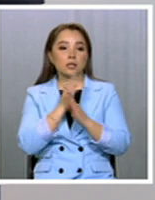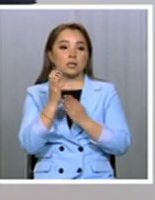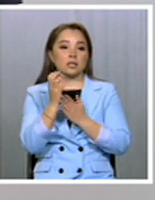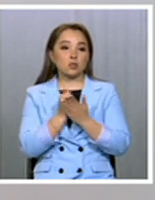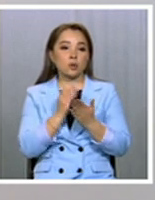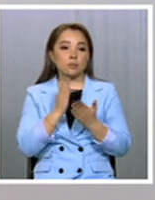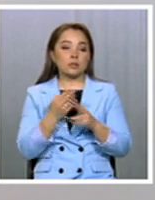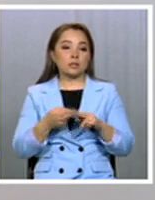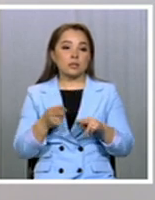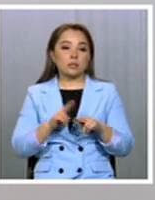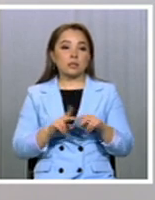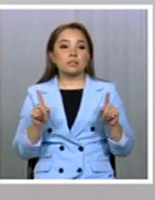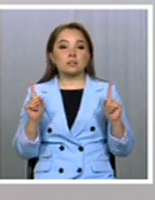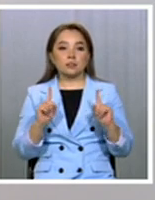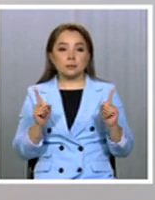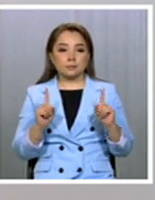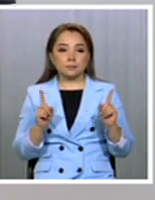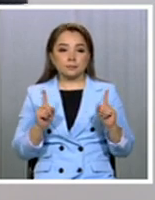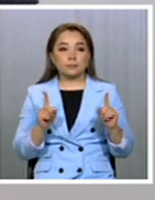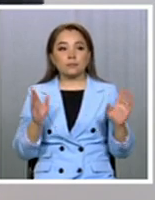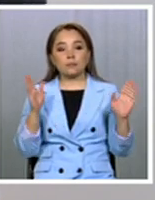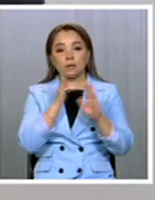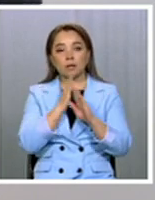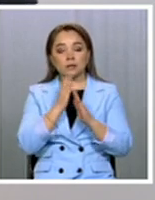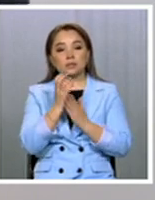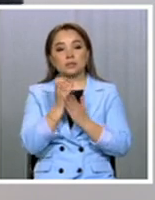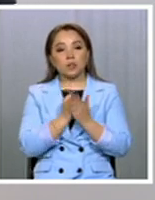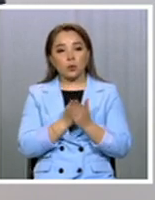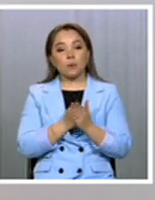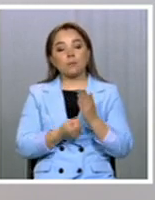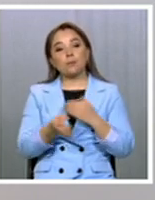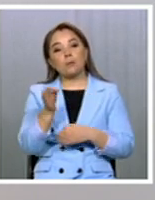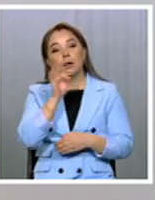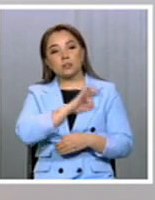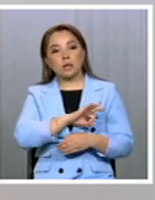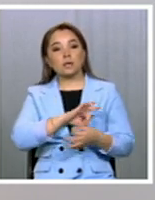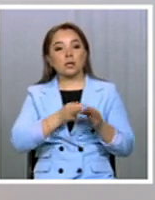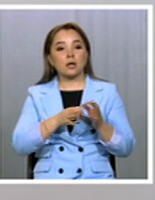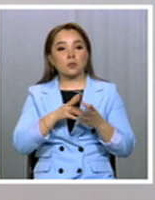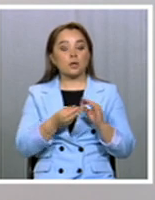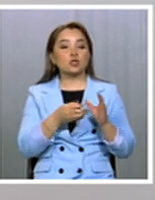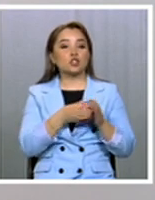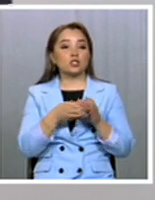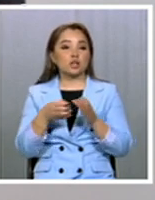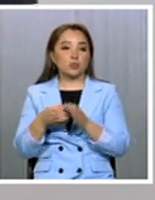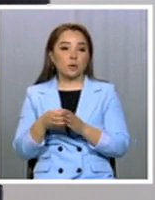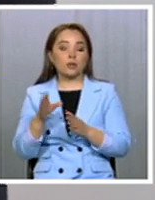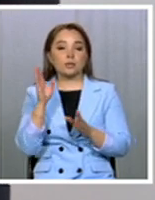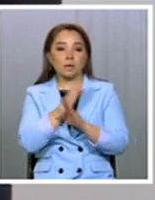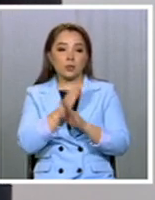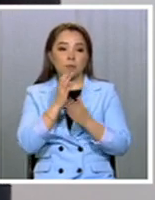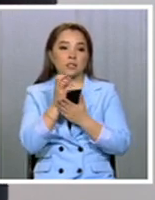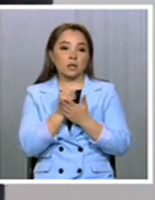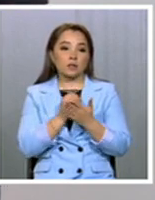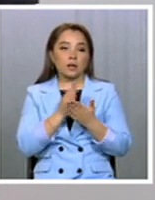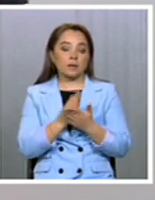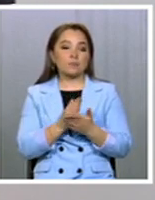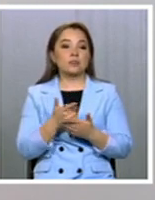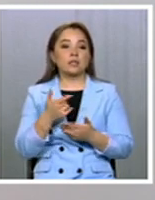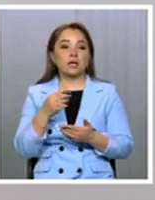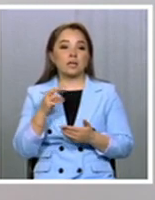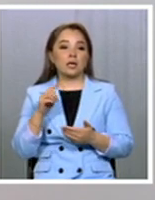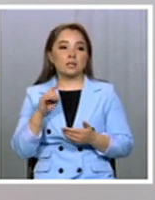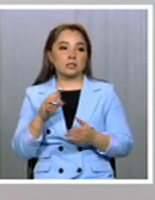ресурстары дегеніміз не? Табиғат ресурстарының пайдалануды бойынша жіктелуі, табиғат ресурстардың генезисі